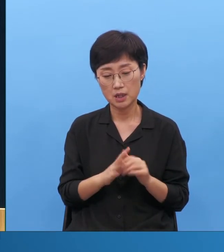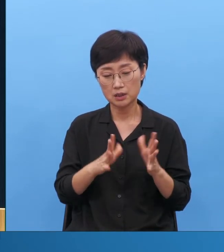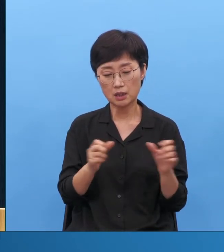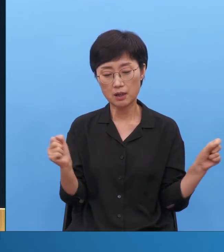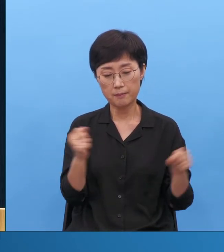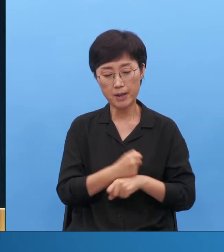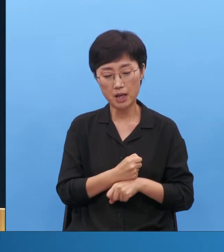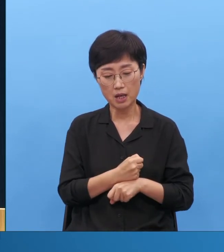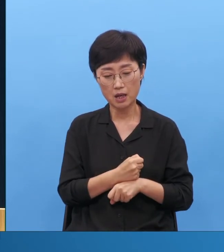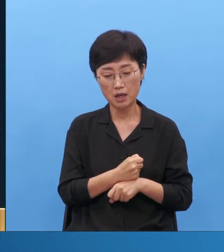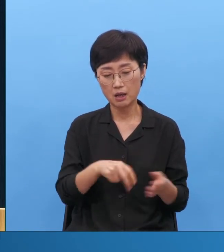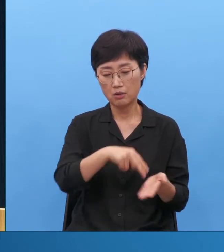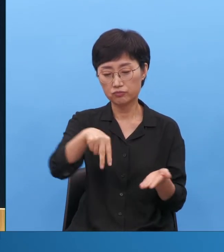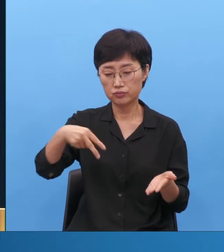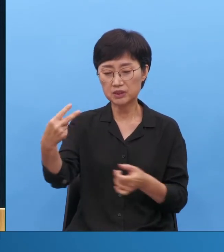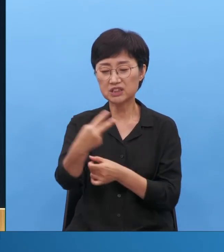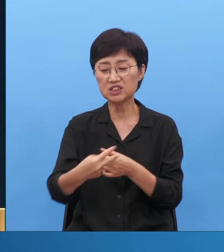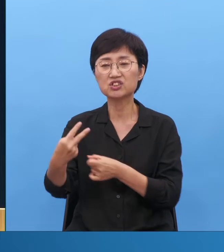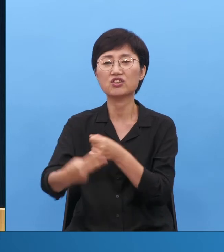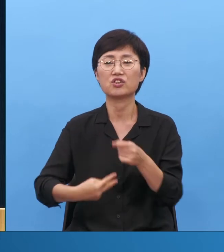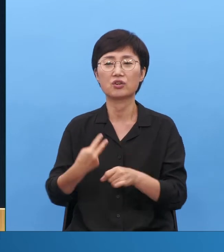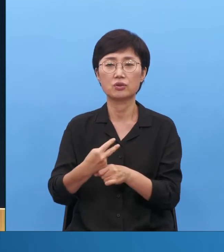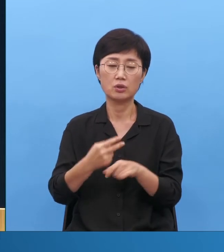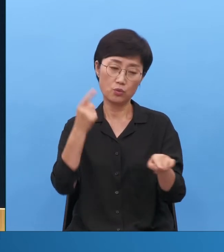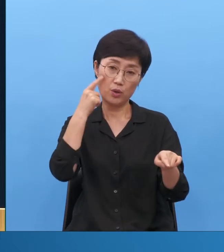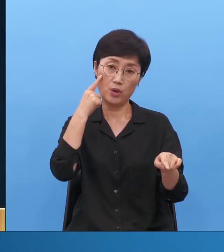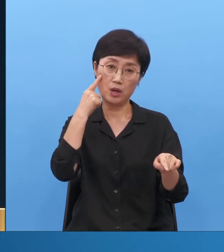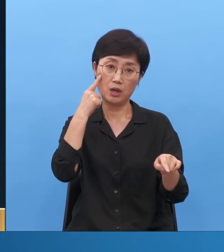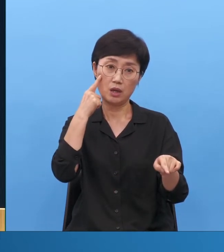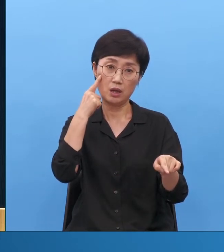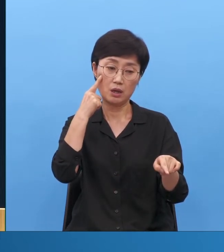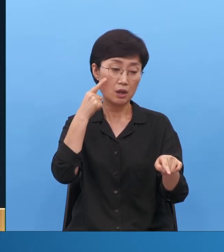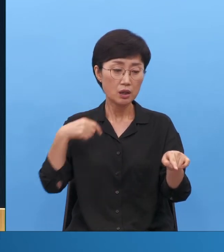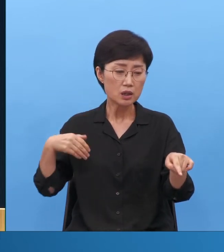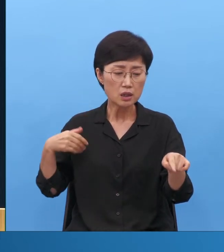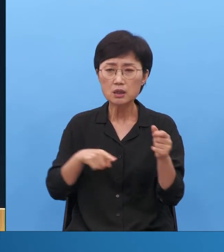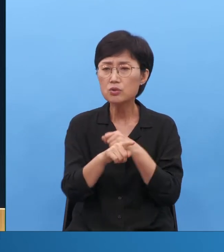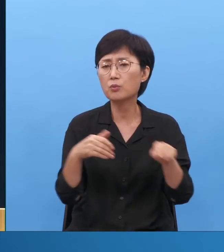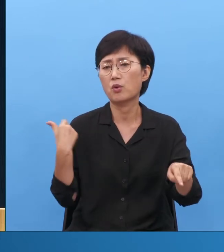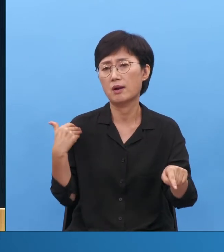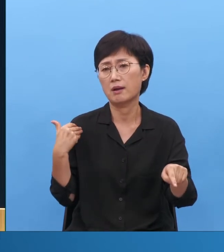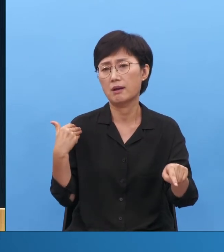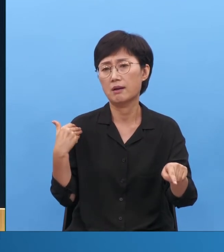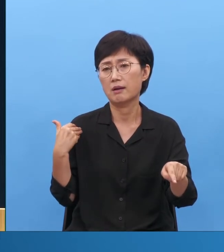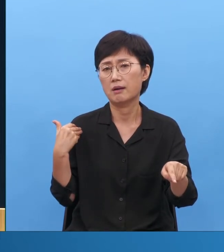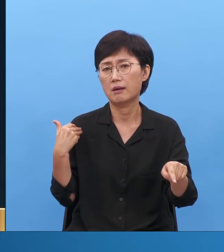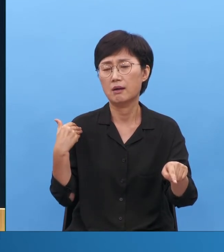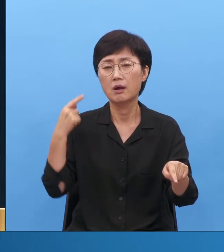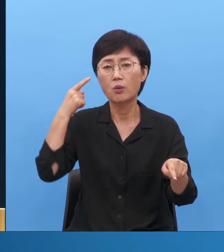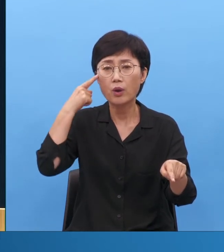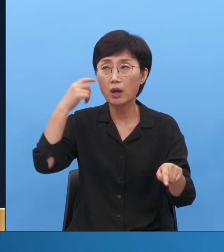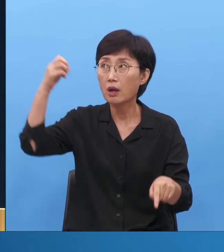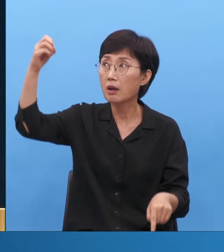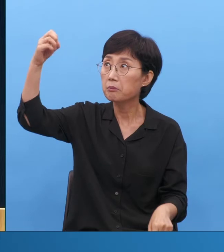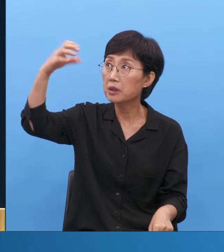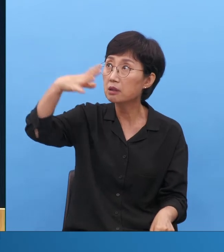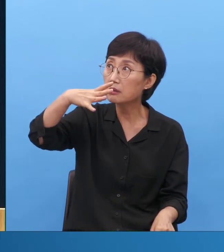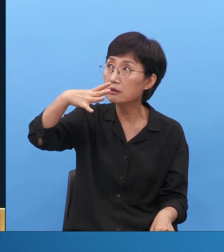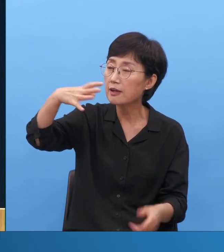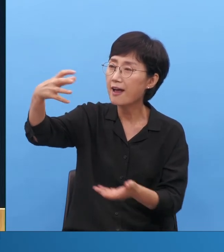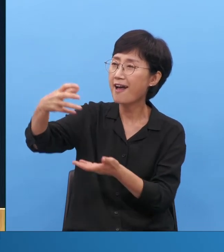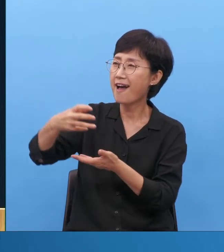아직도 자기들 모르고 있어요. Why did Israel lose its state for 2,000 years? Still, they do not know 왜냐? even today. 이 빛을 안전하니까. It was because